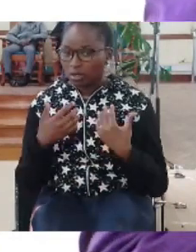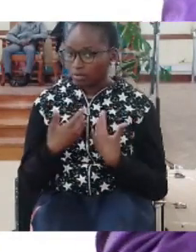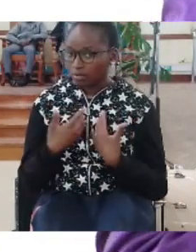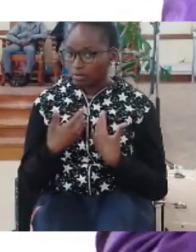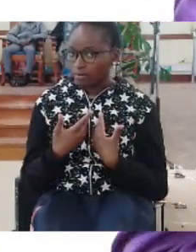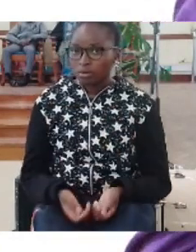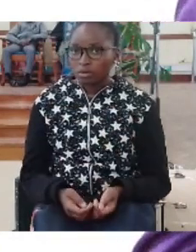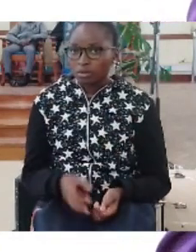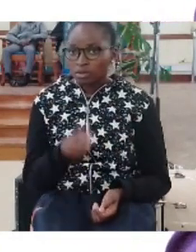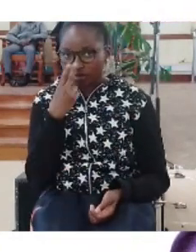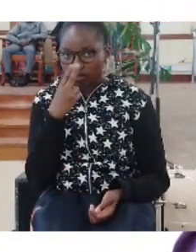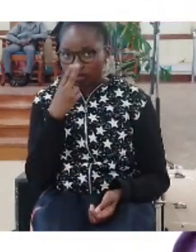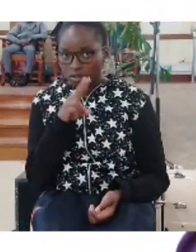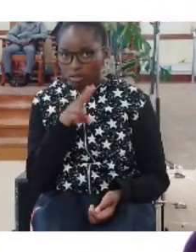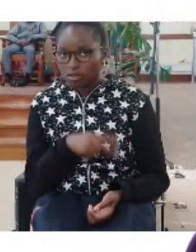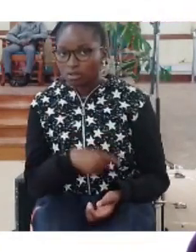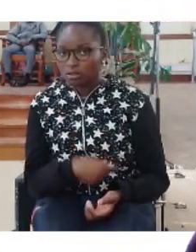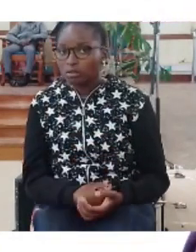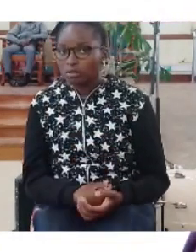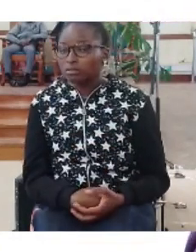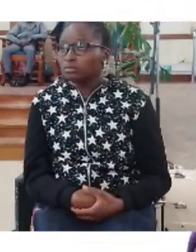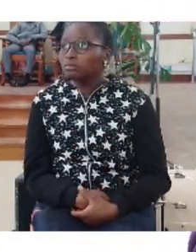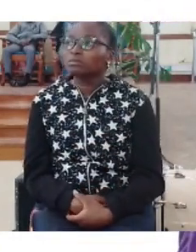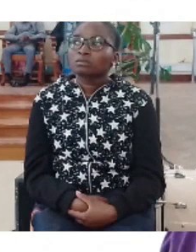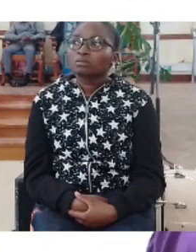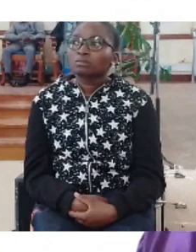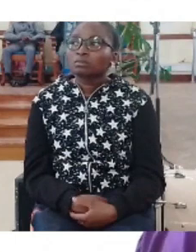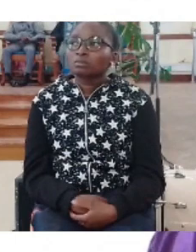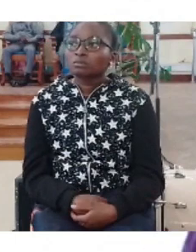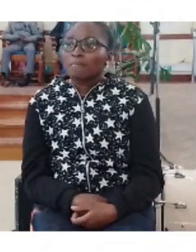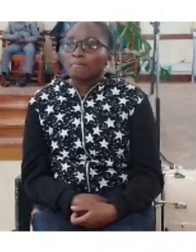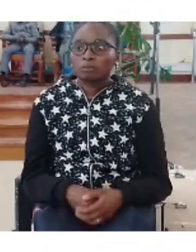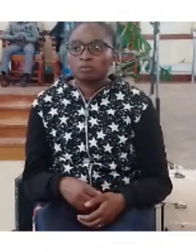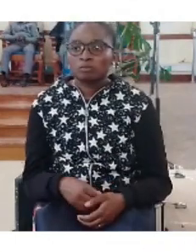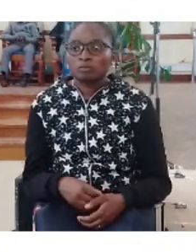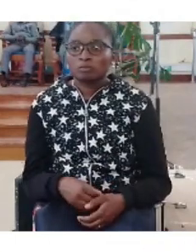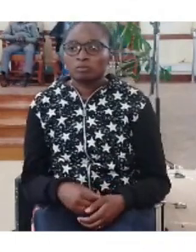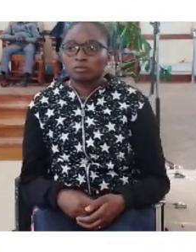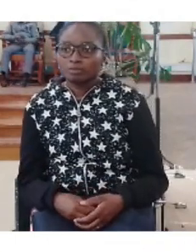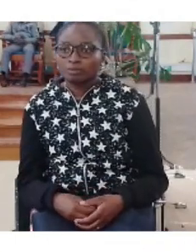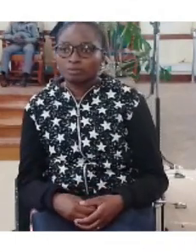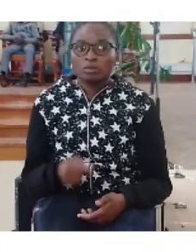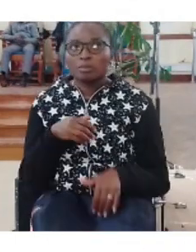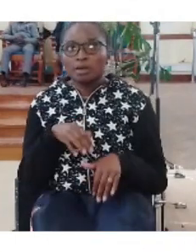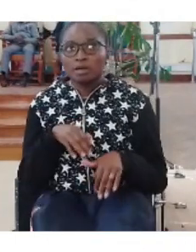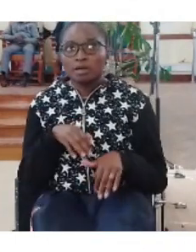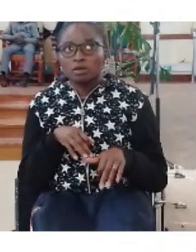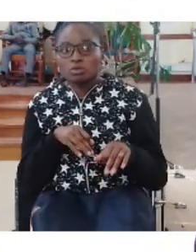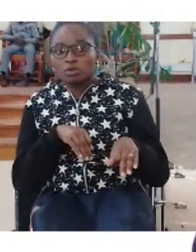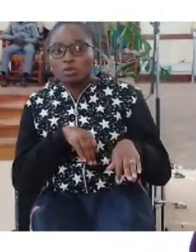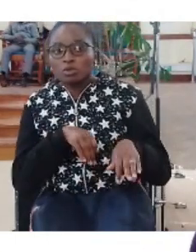ku ona muini wa rwimbo rainire mwathani wakwa jakaneria tawa